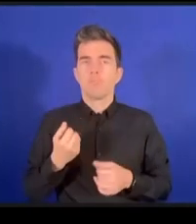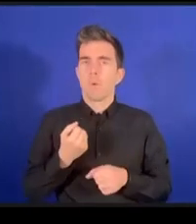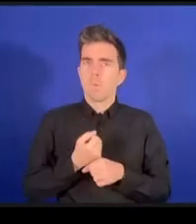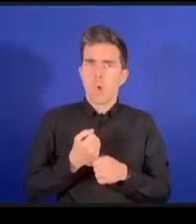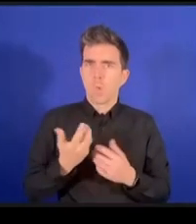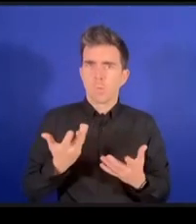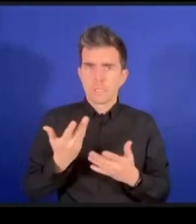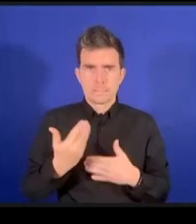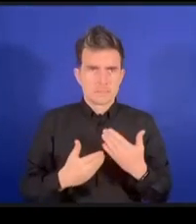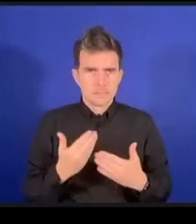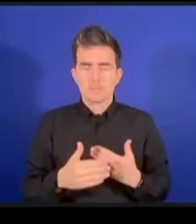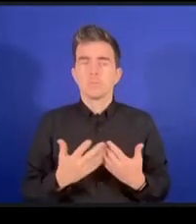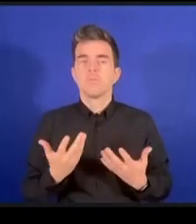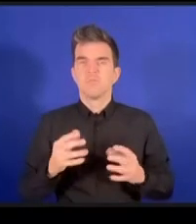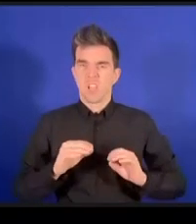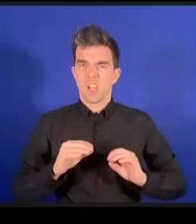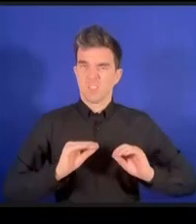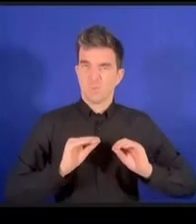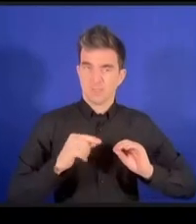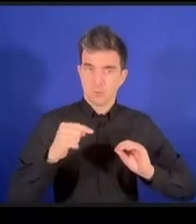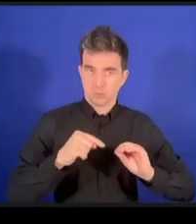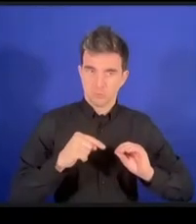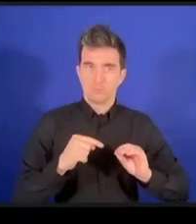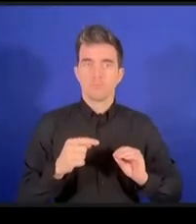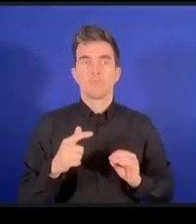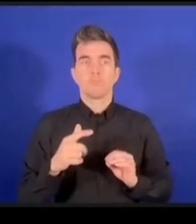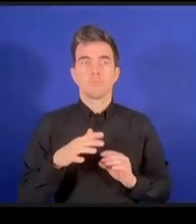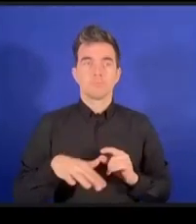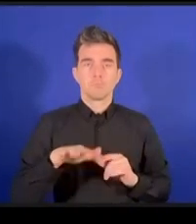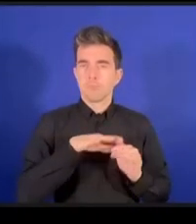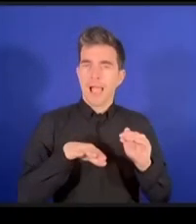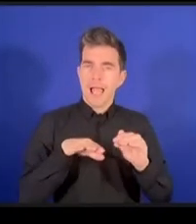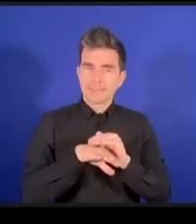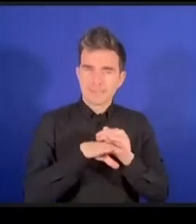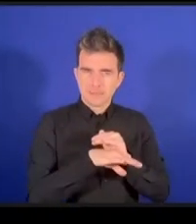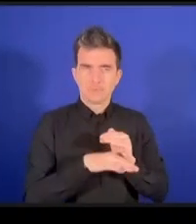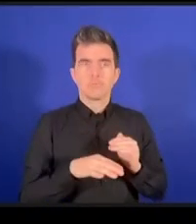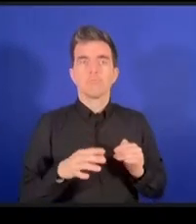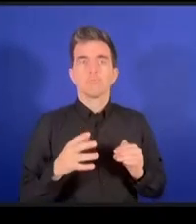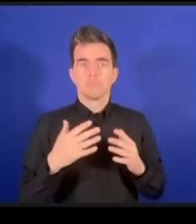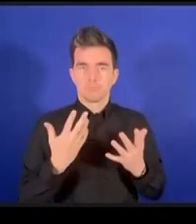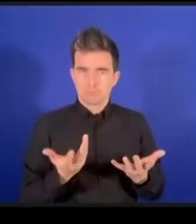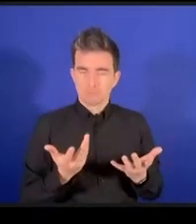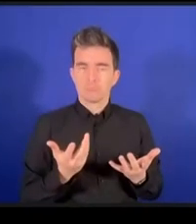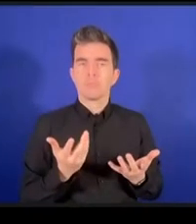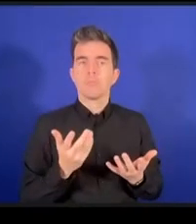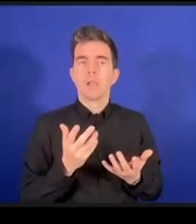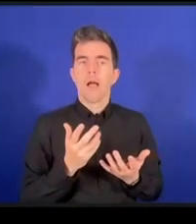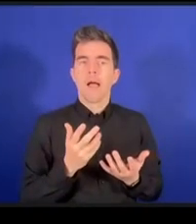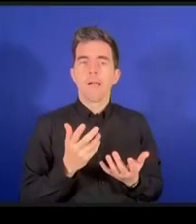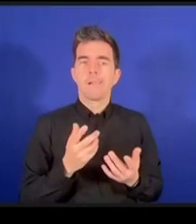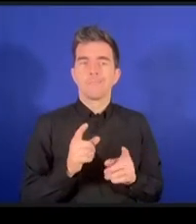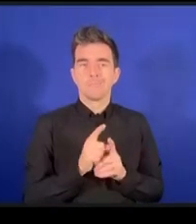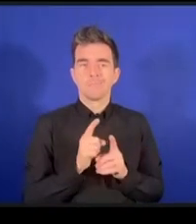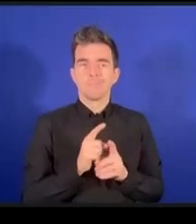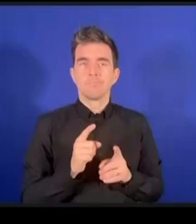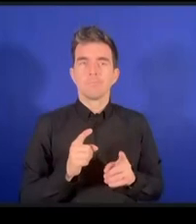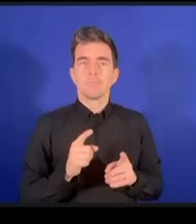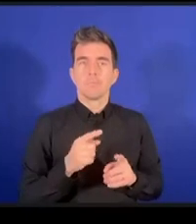доступа к знаниям Она находится в отрыве от более широкой дискуссии об управлении